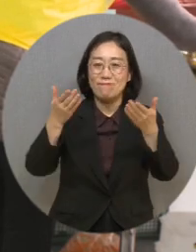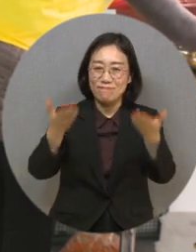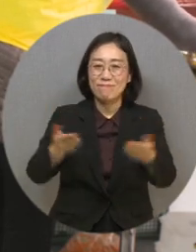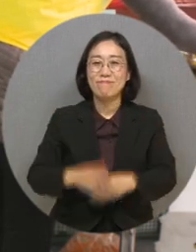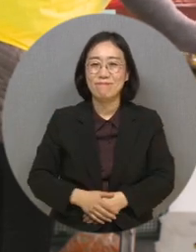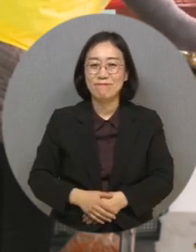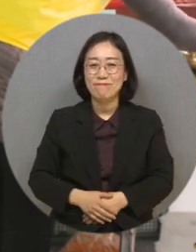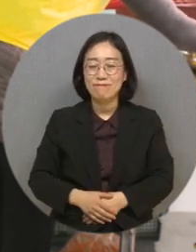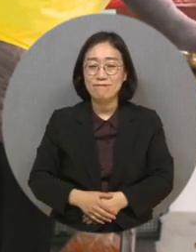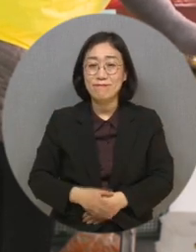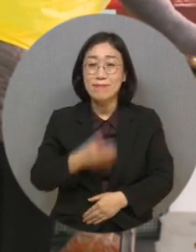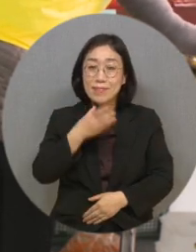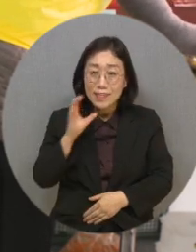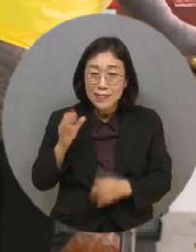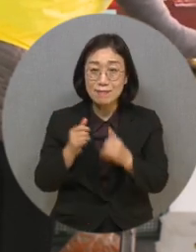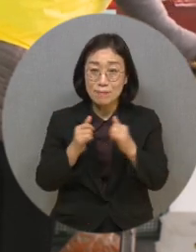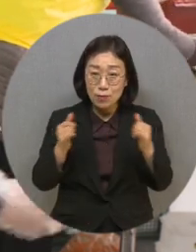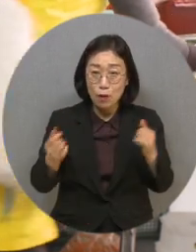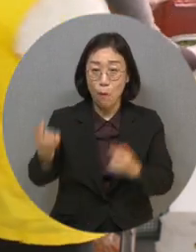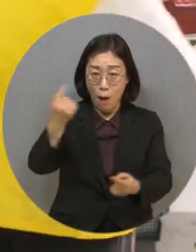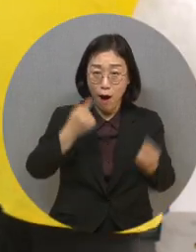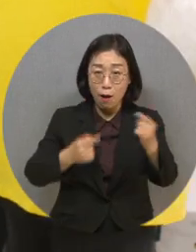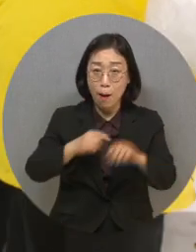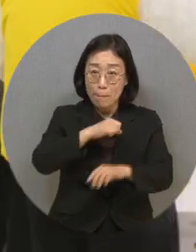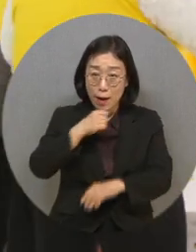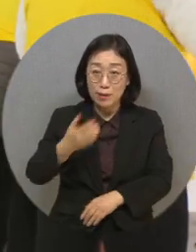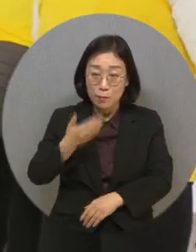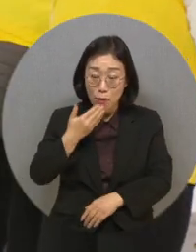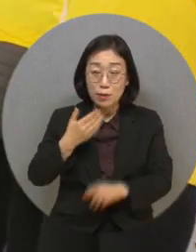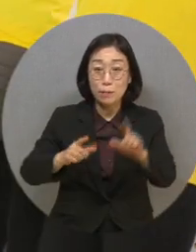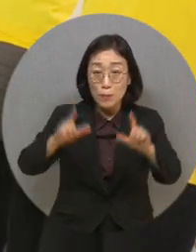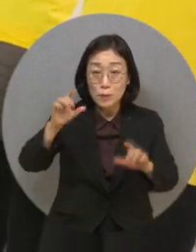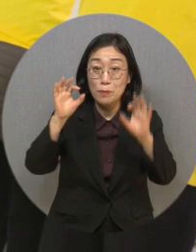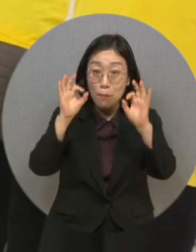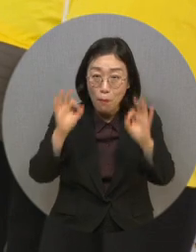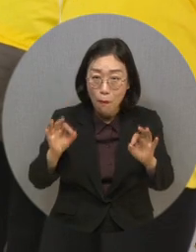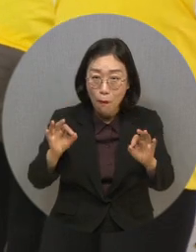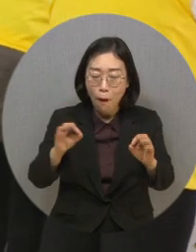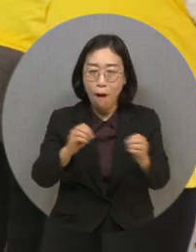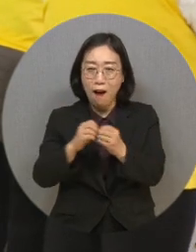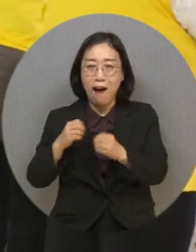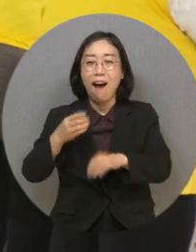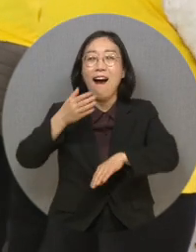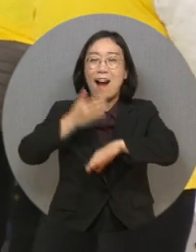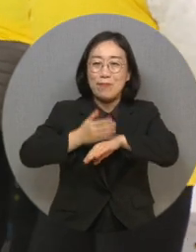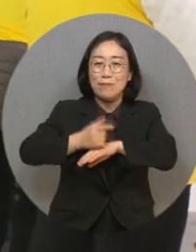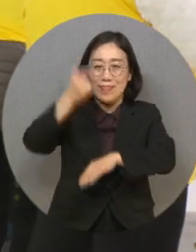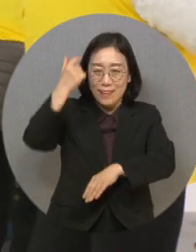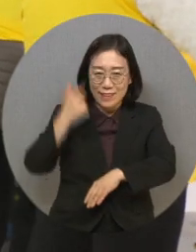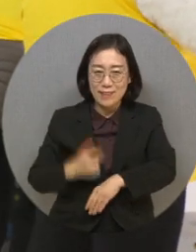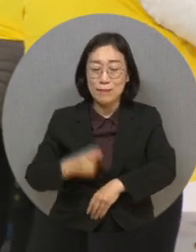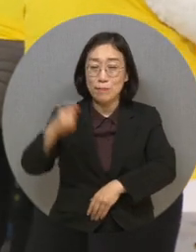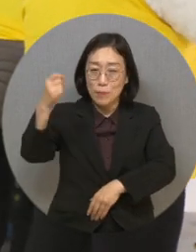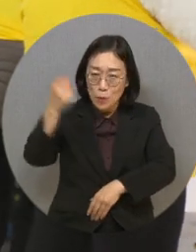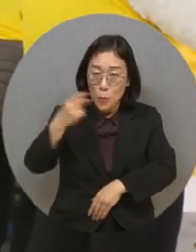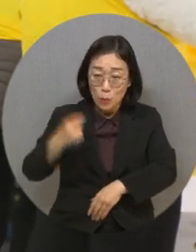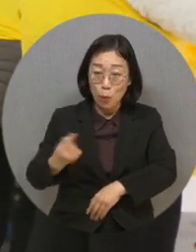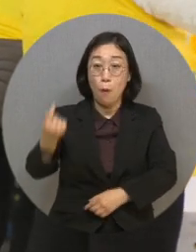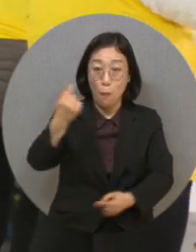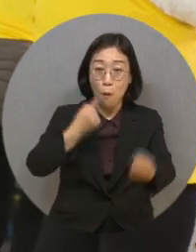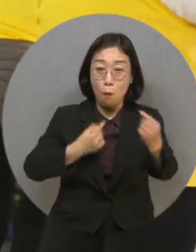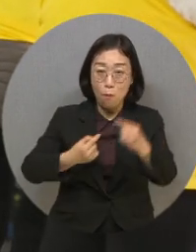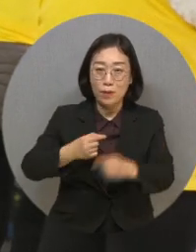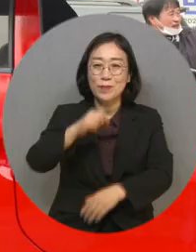여러 어르신들이 맛있게 드는 모습만 봐도 고맙게 생각하고 있습니다. 자주 이렇게 이용해